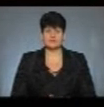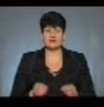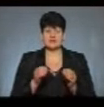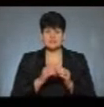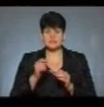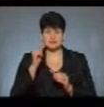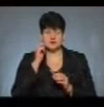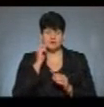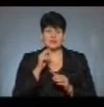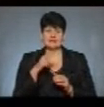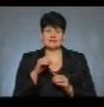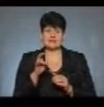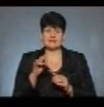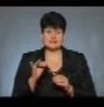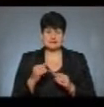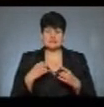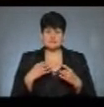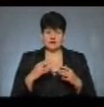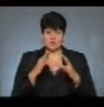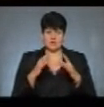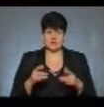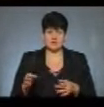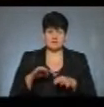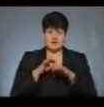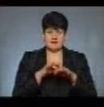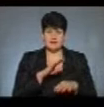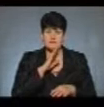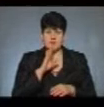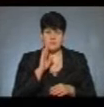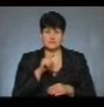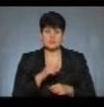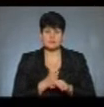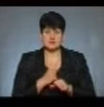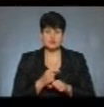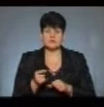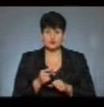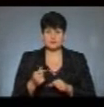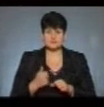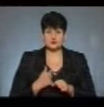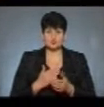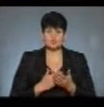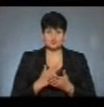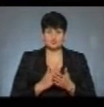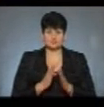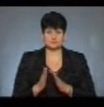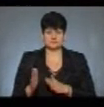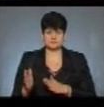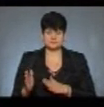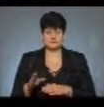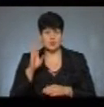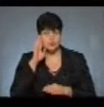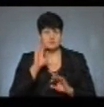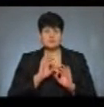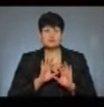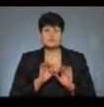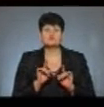Десятирічного Дениса Валяша на свято ялинки привела мама Мар'яна Валяш. Вона працює у Тернопільській військовій службі правопорядку. Хлопець